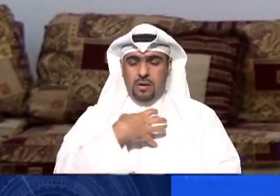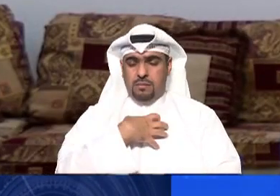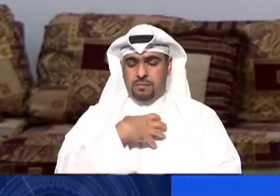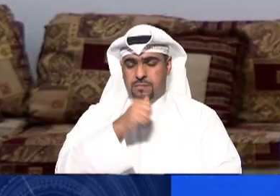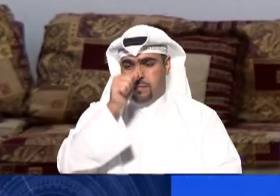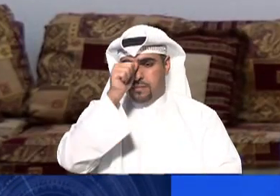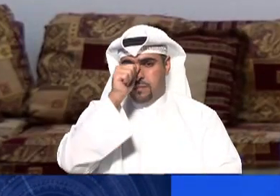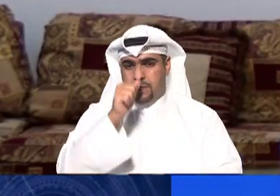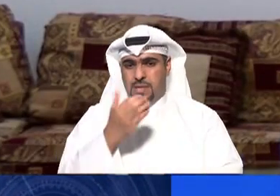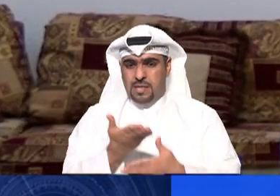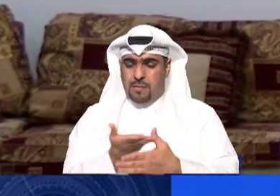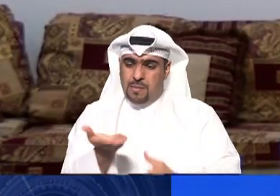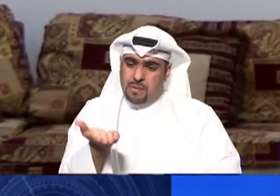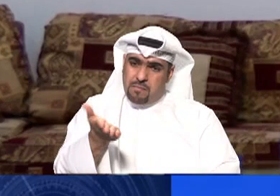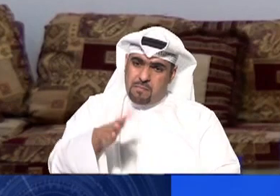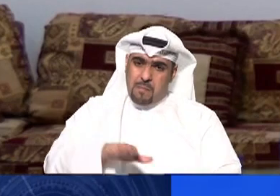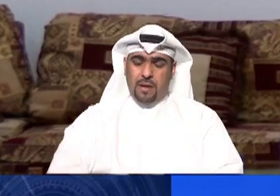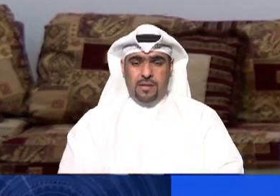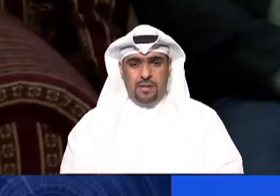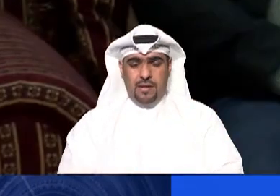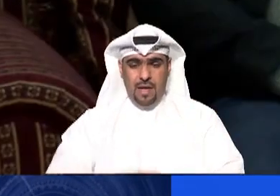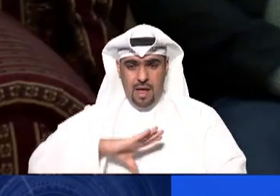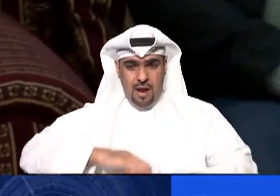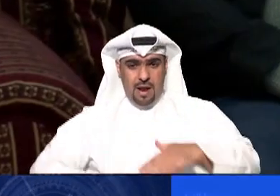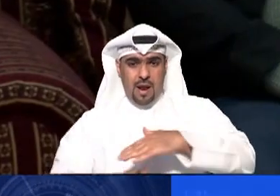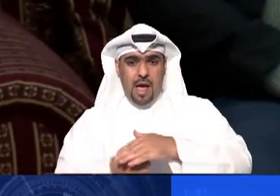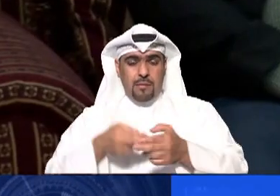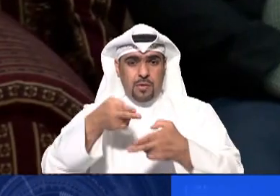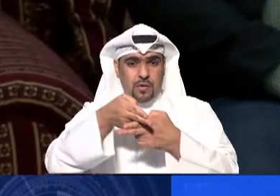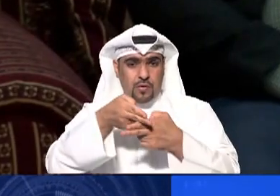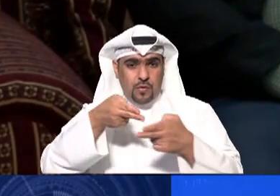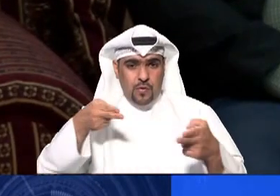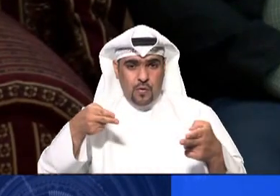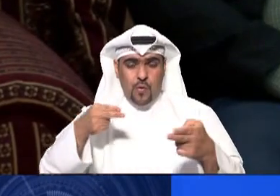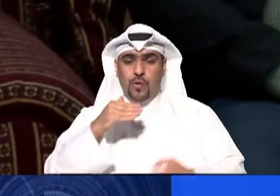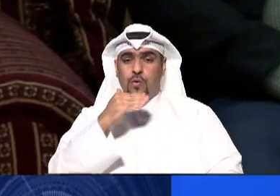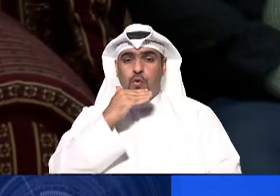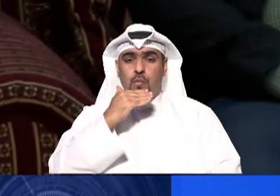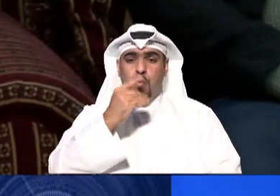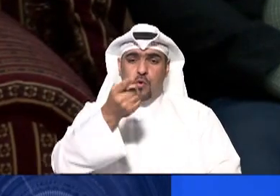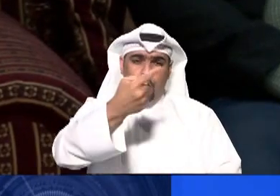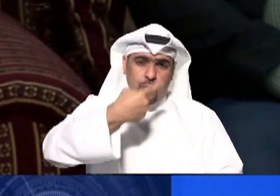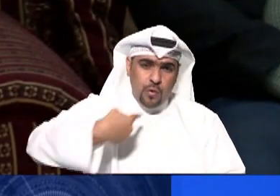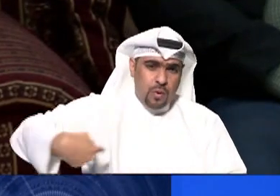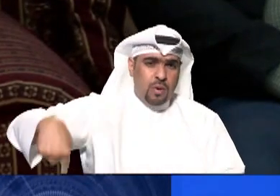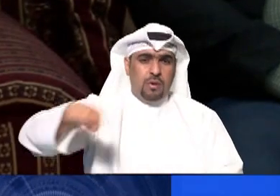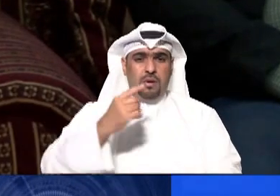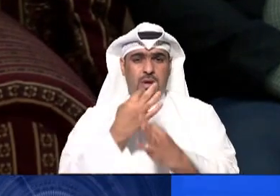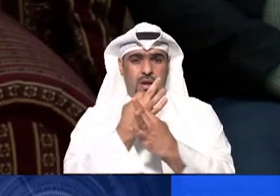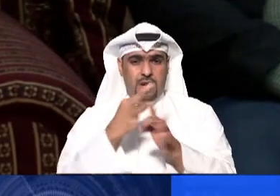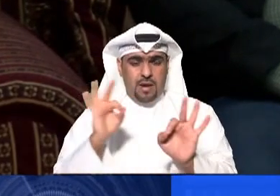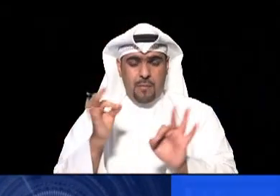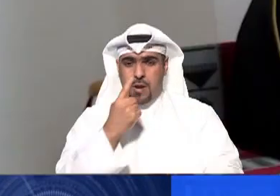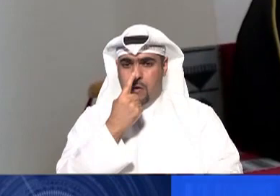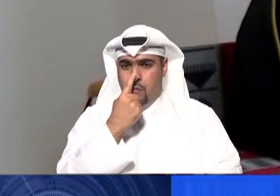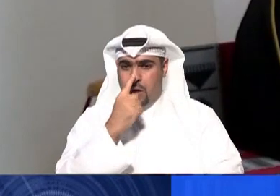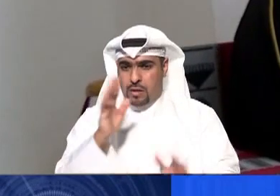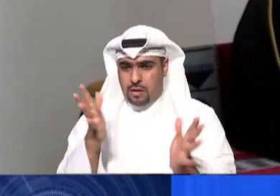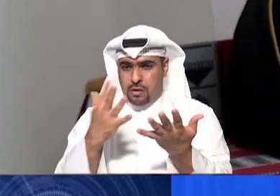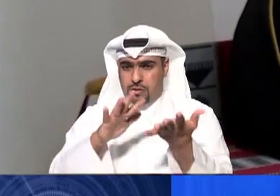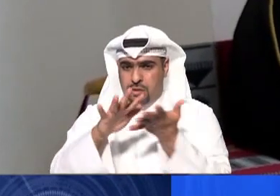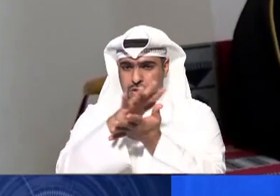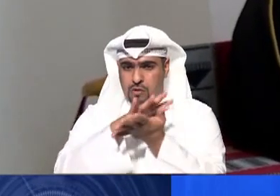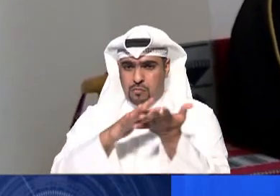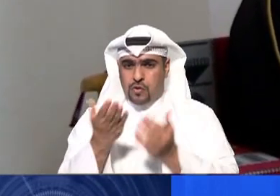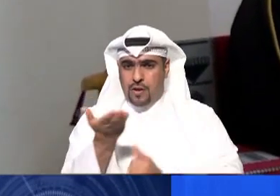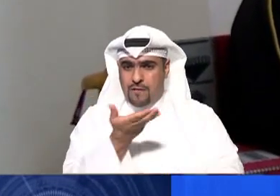والوفاء، كان أبا للإنسانية ملبيا نداء الحاجة وإغاثة الملهوف وعونا للمحتاج، بالإضافة